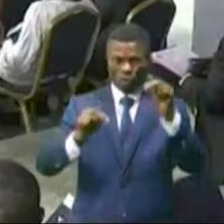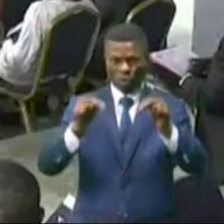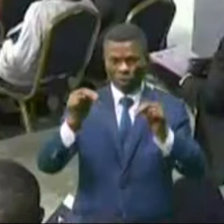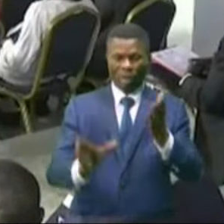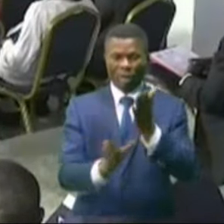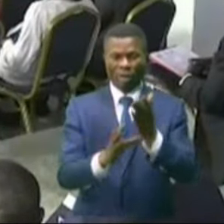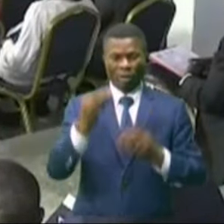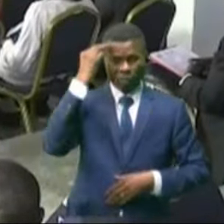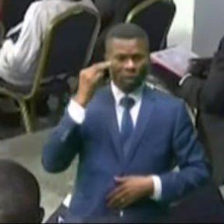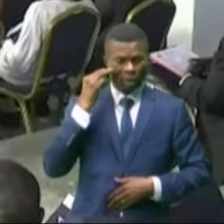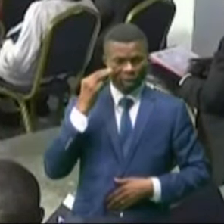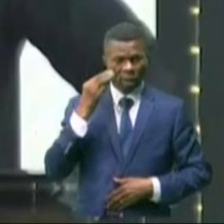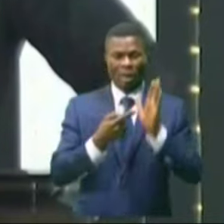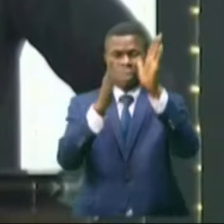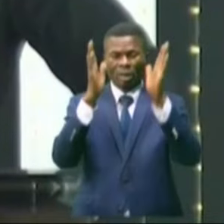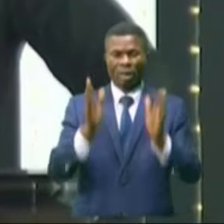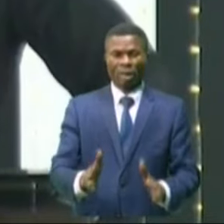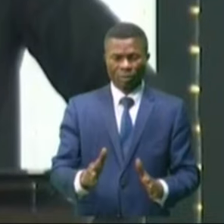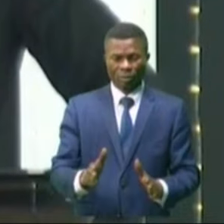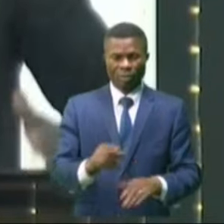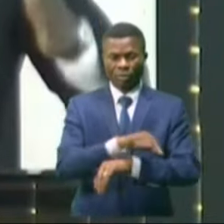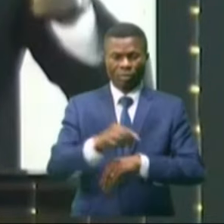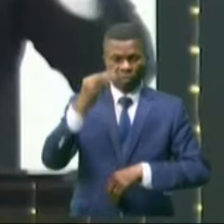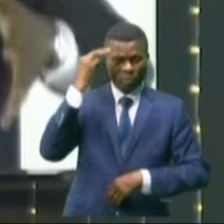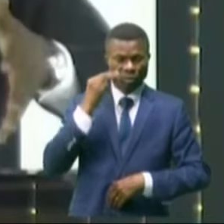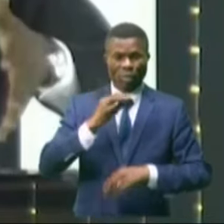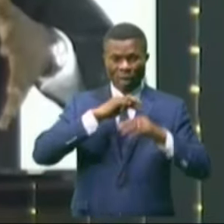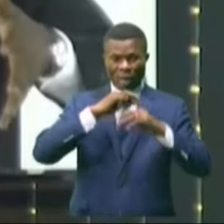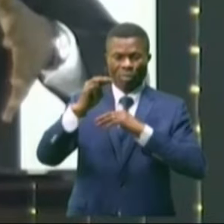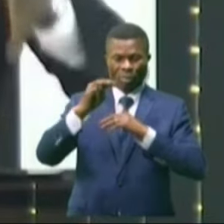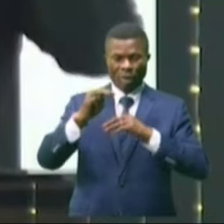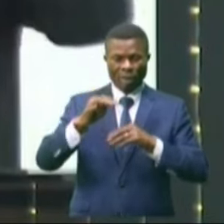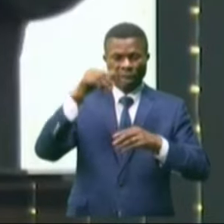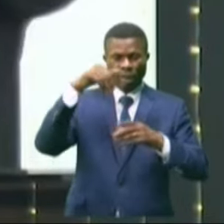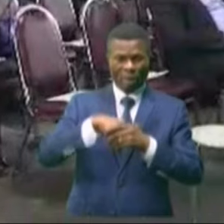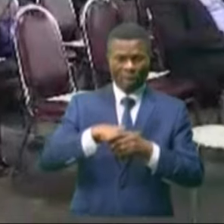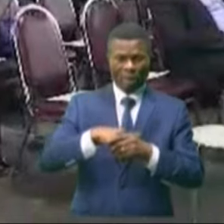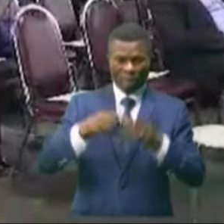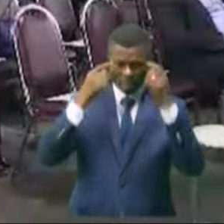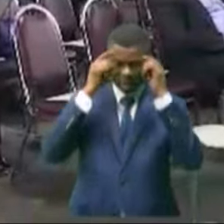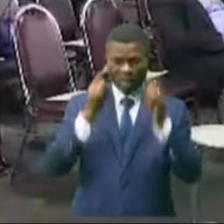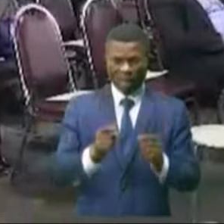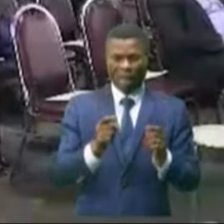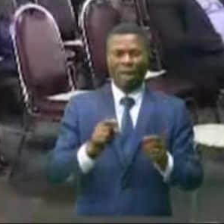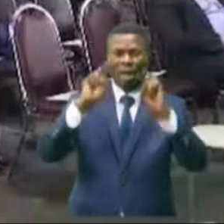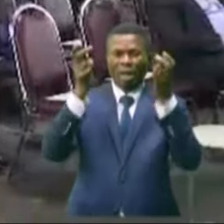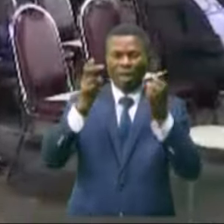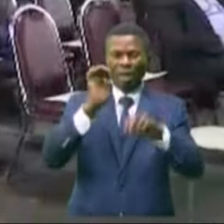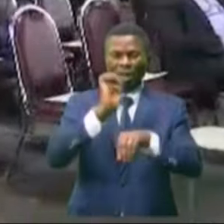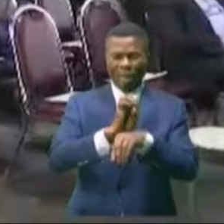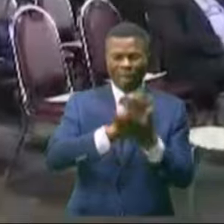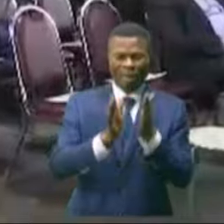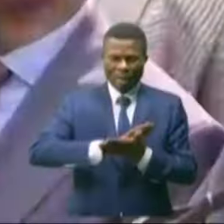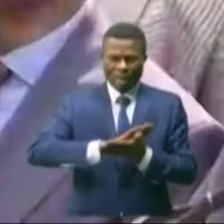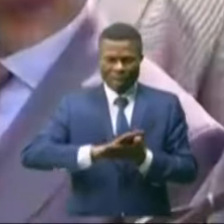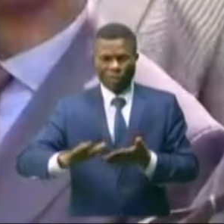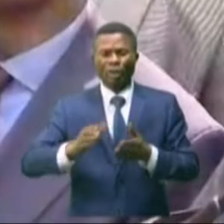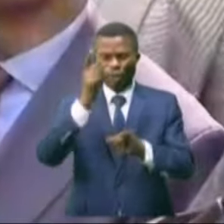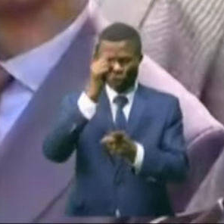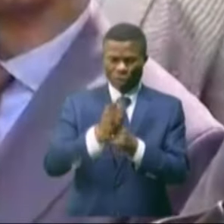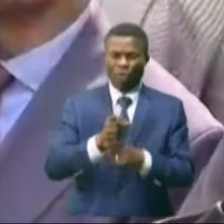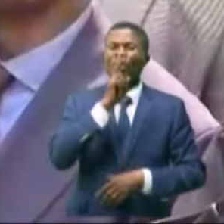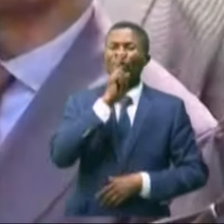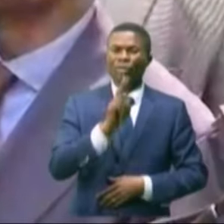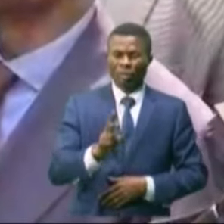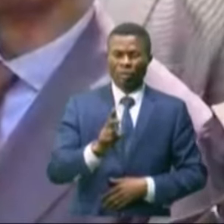vice-ministres représentants d'Immunita. Le message contenu dans les mesures d'assainissement des églises est clair. Vous savez que